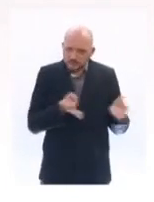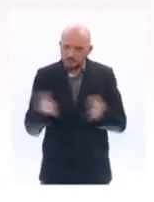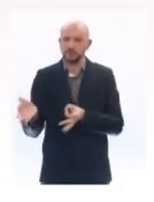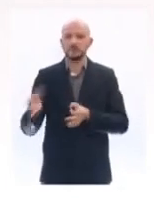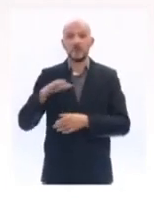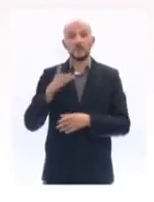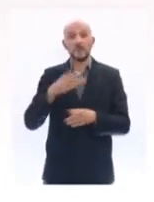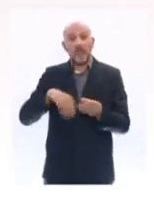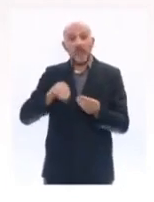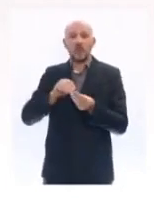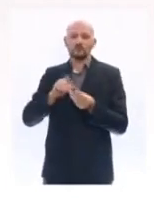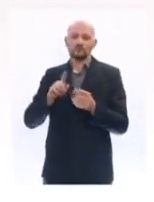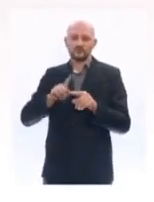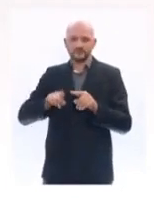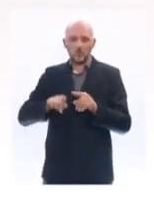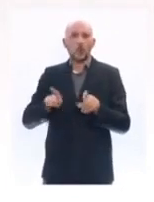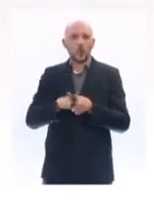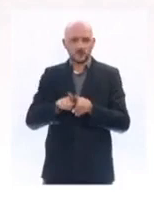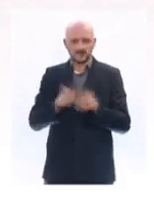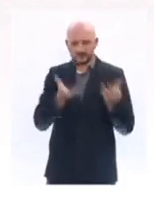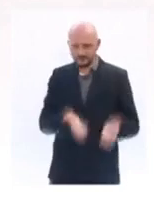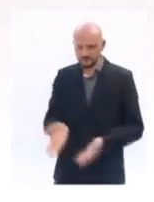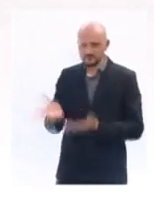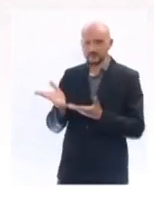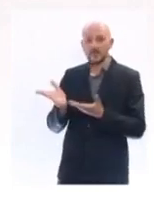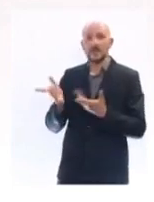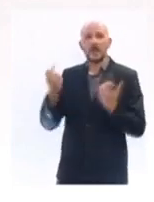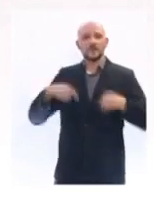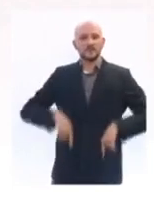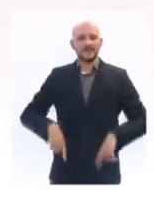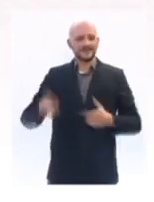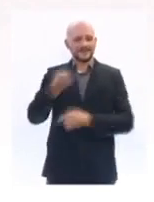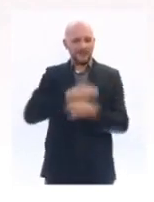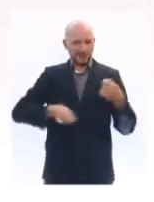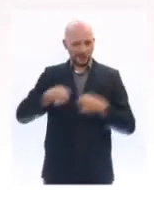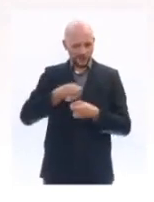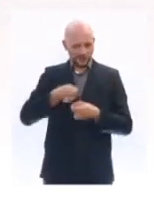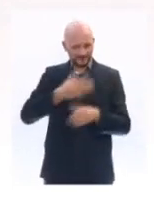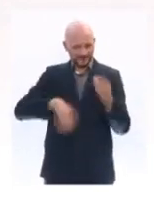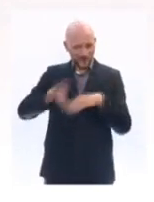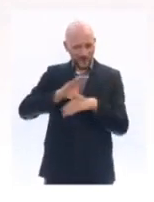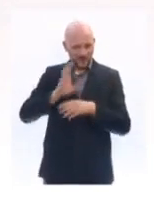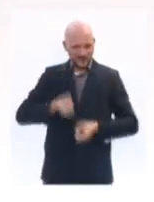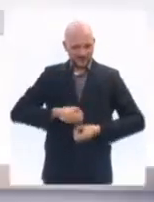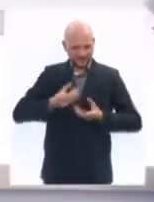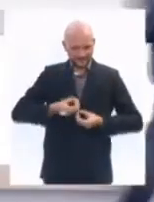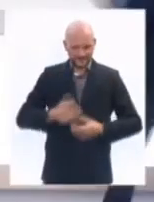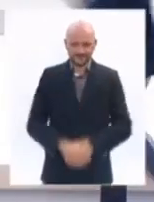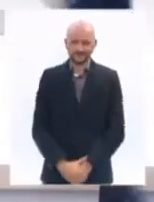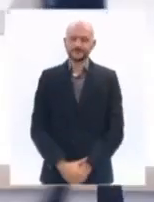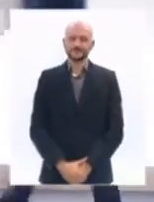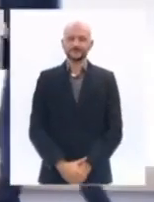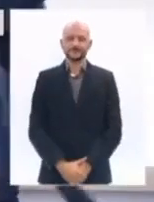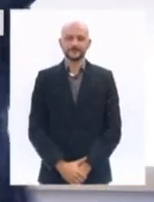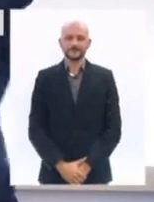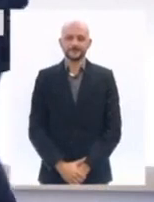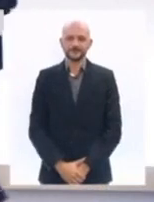Comme vient de le rappeler le Premier ministre, ce confinement est un coup